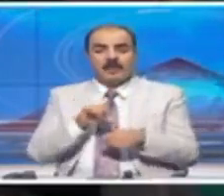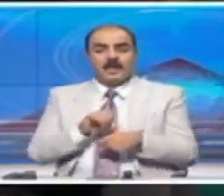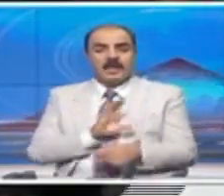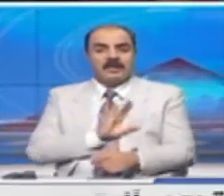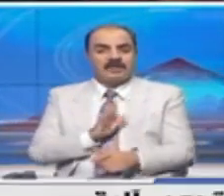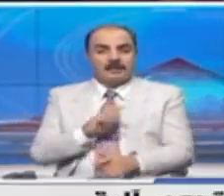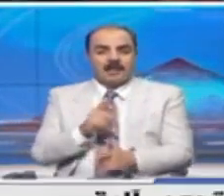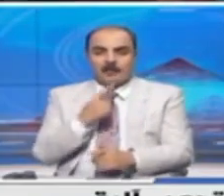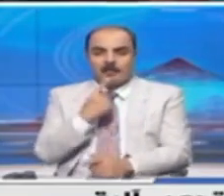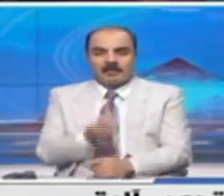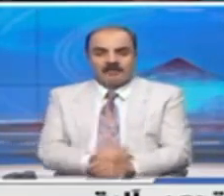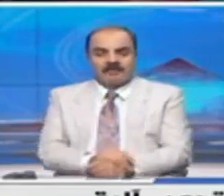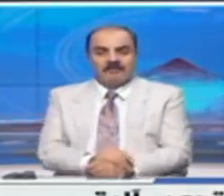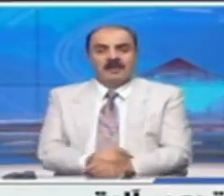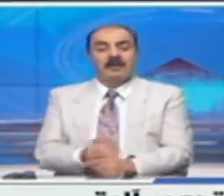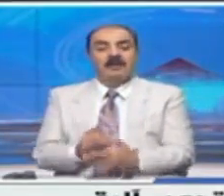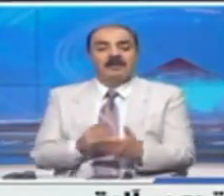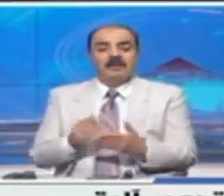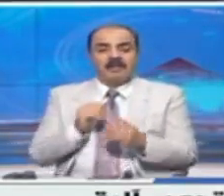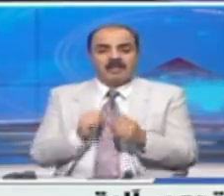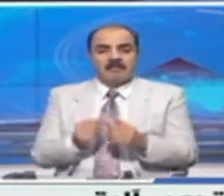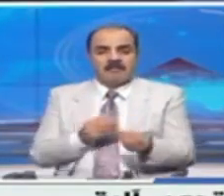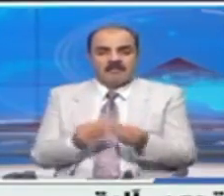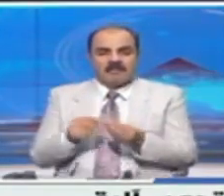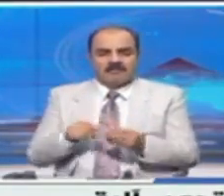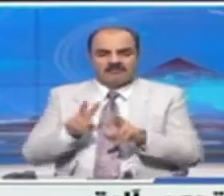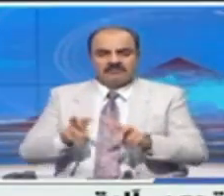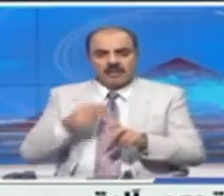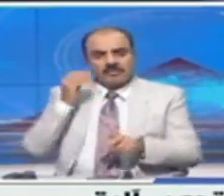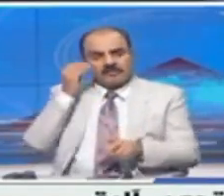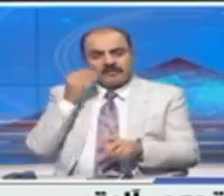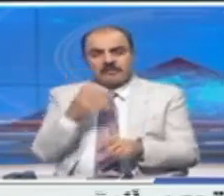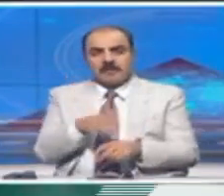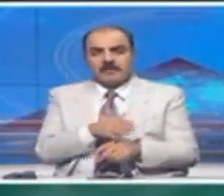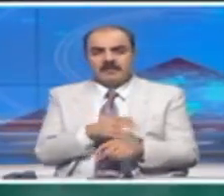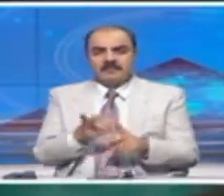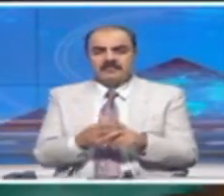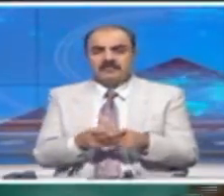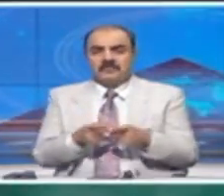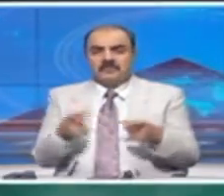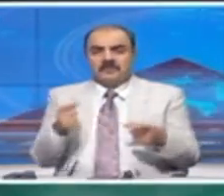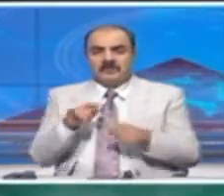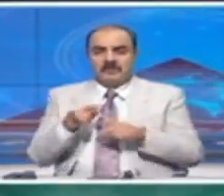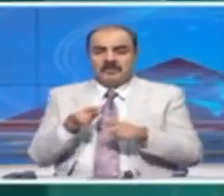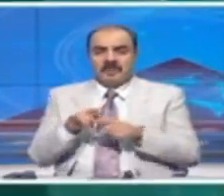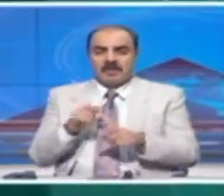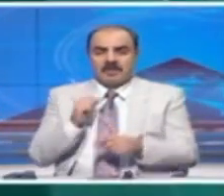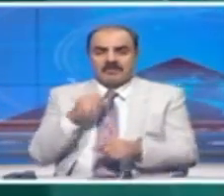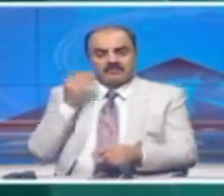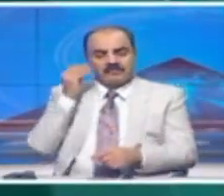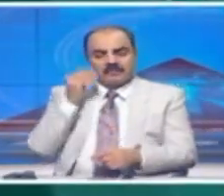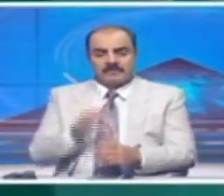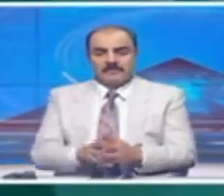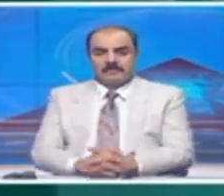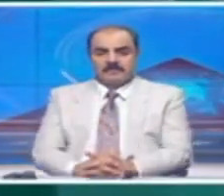القيادة المركزية الأمريكية بيل أوربان أن واشنطن تجري حاليا تحقيقا في مقتل مدنيين بتلك